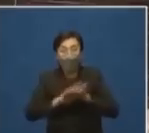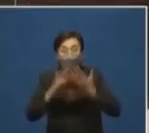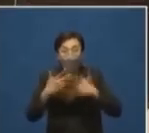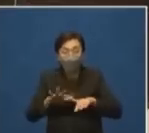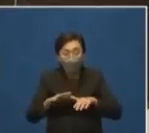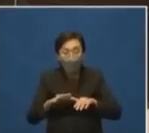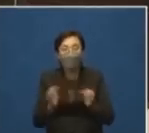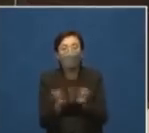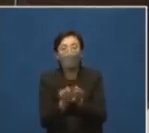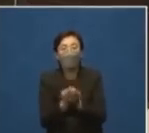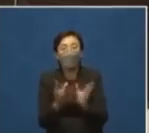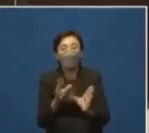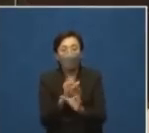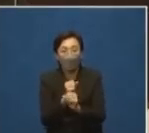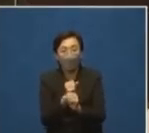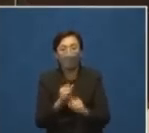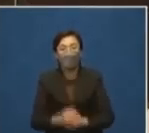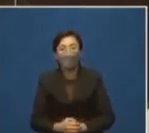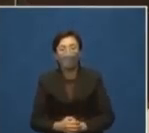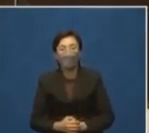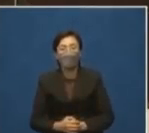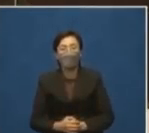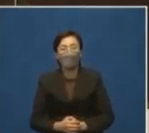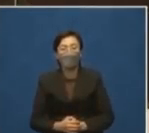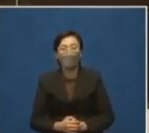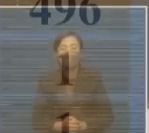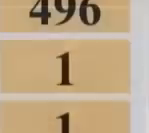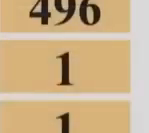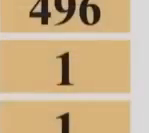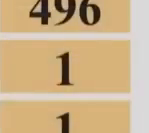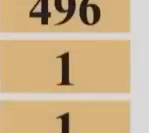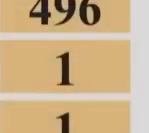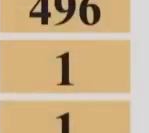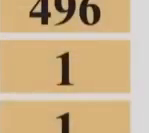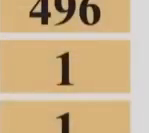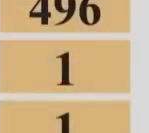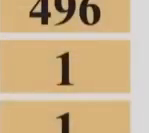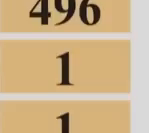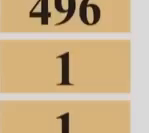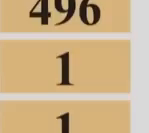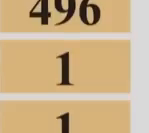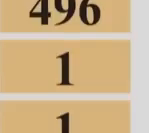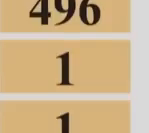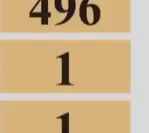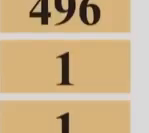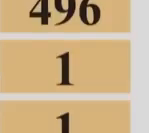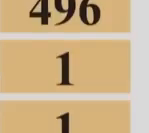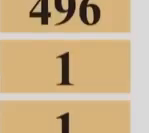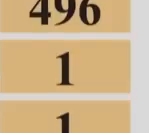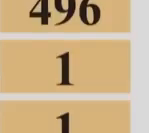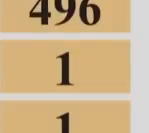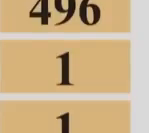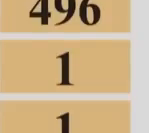ครับ โดยคร่าวๆนะครับถึงจะแล้วเสร็จประมาณนั้น ฝ่ายค้านเขาจะรอไหวหรือเปล่านะนี่พยายามจะขอแซงคิว